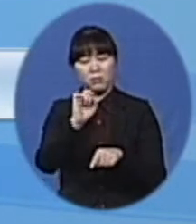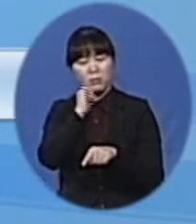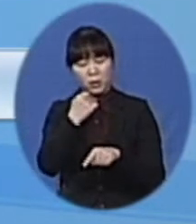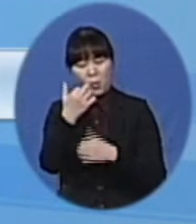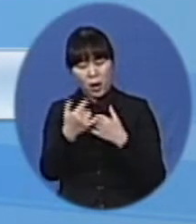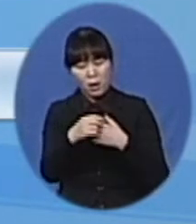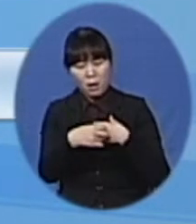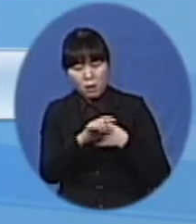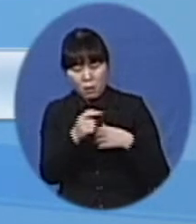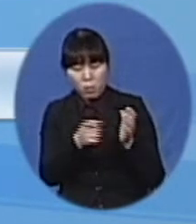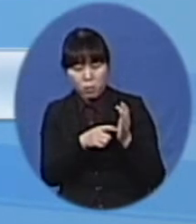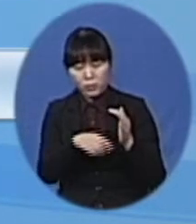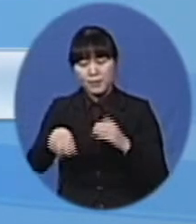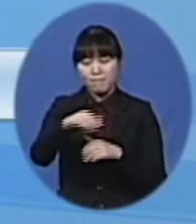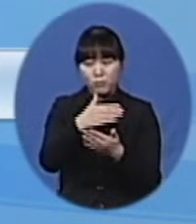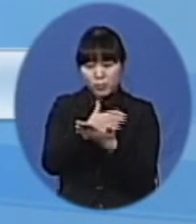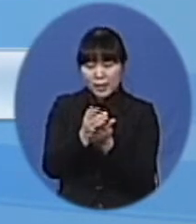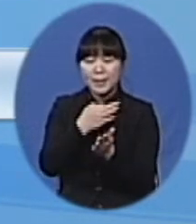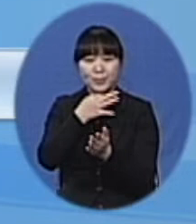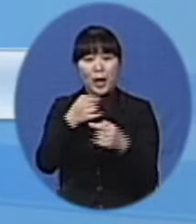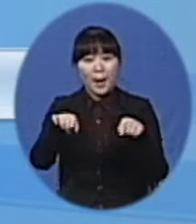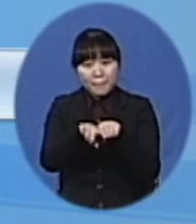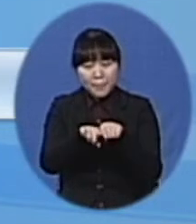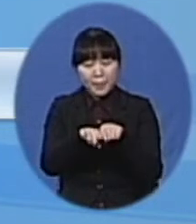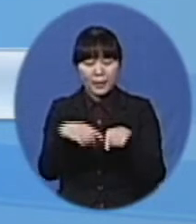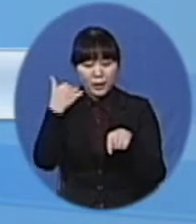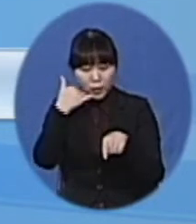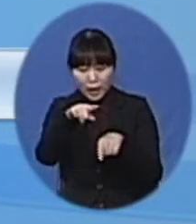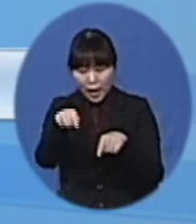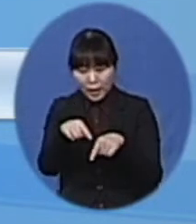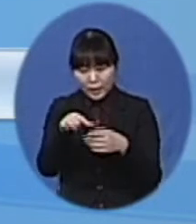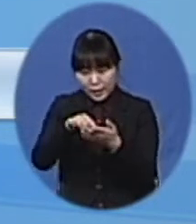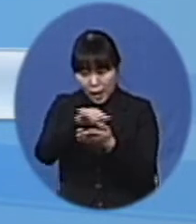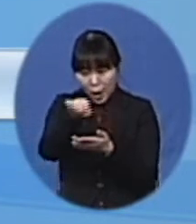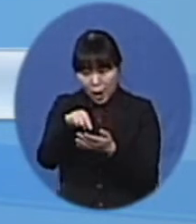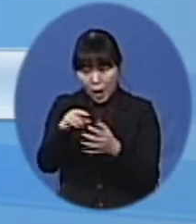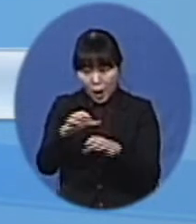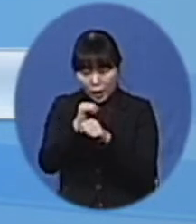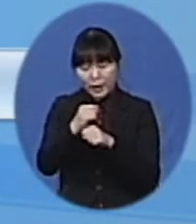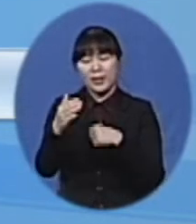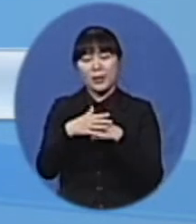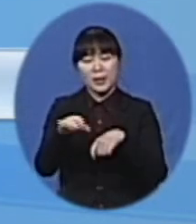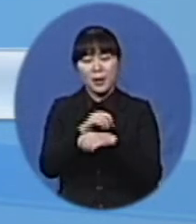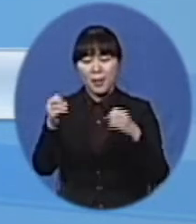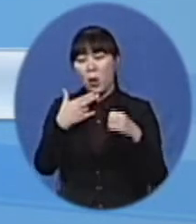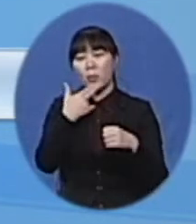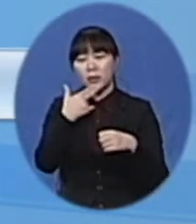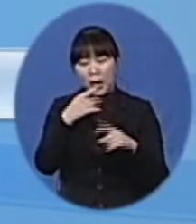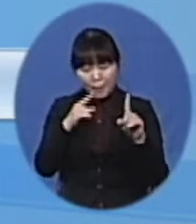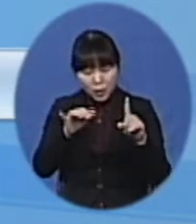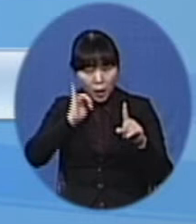화재나 구급 같은 유형별 음성이 탑재된 전화기 단축 버튼 기능을 사용해 별다른 의사소통 없이 한